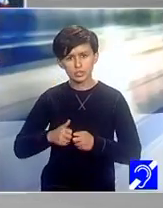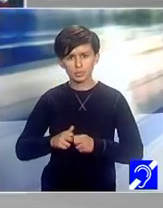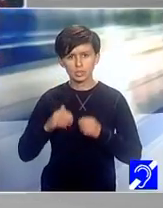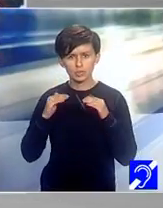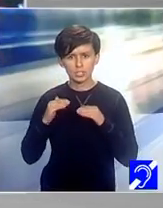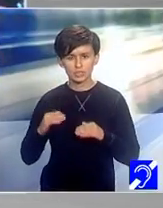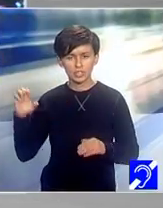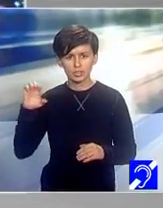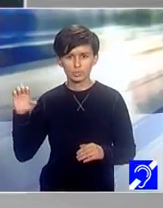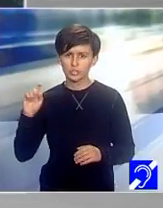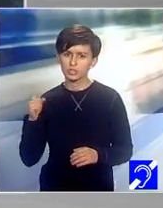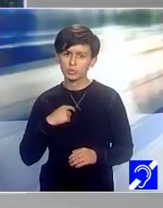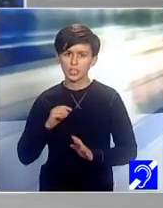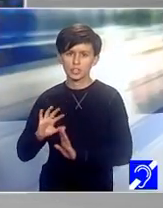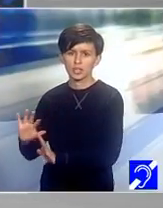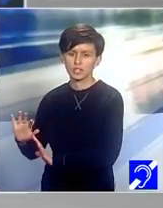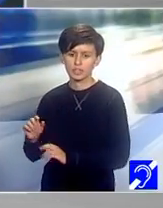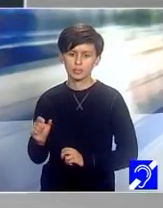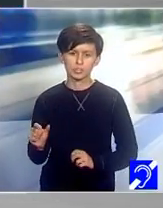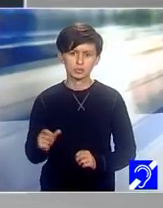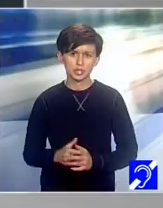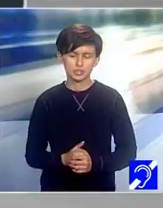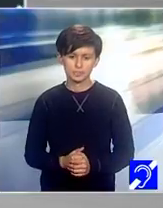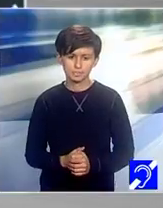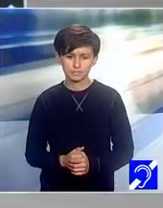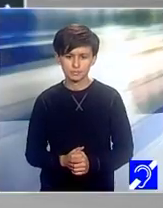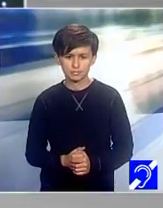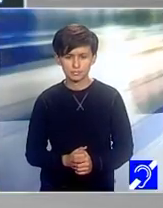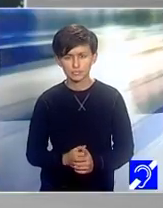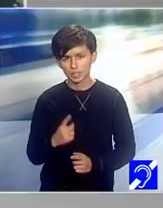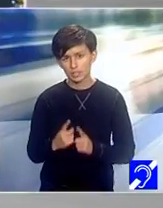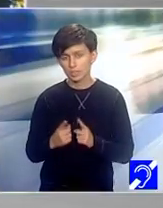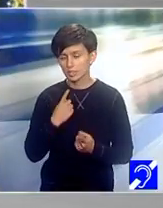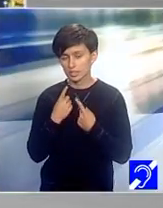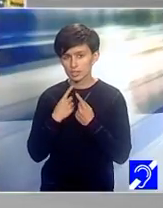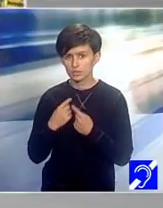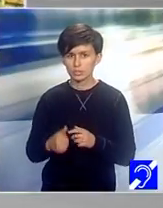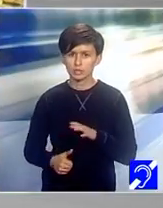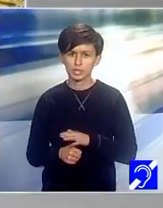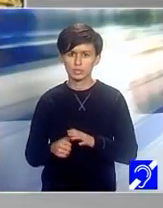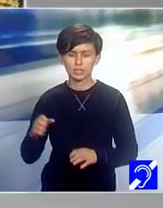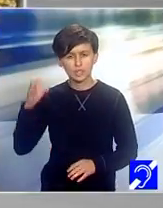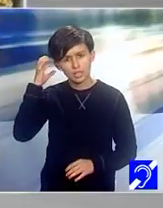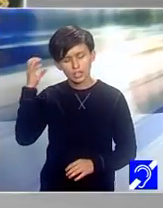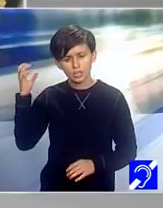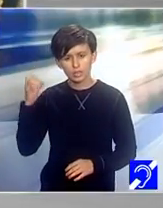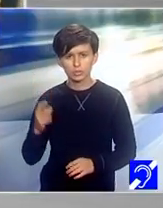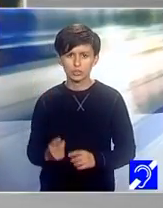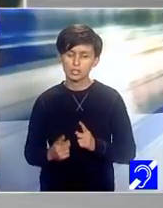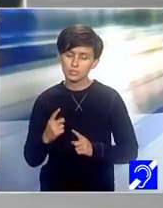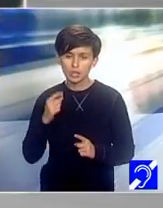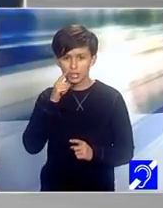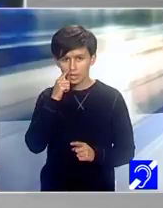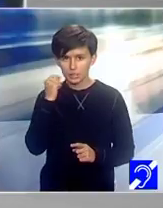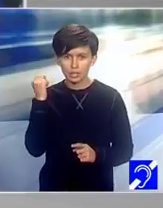nu puteam să evităm acest subiect într-o discuție despre capitala culturală, chiar dacă lumea ar spune, bun, dar ce legătură are o problemă socială